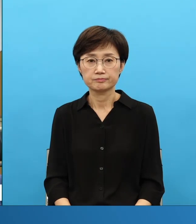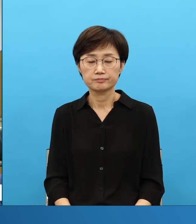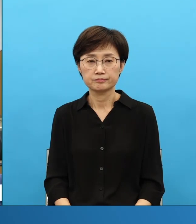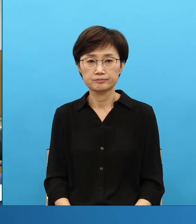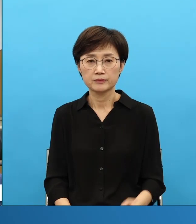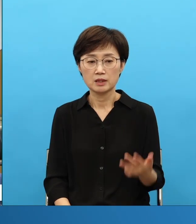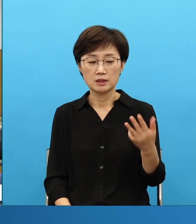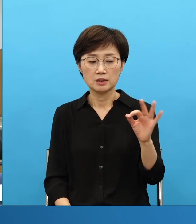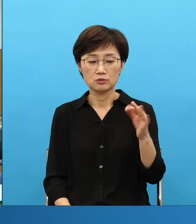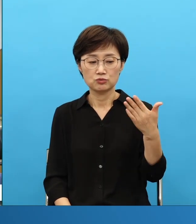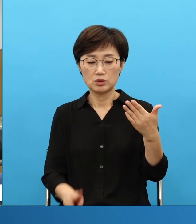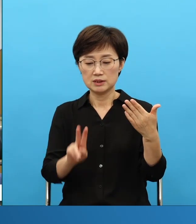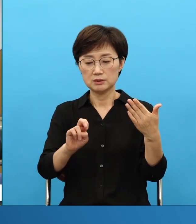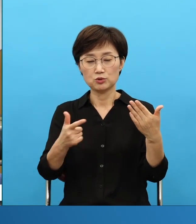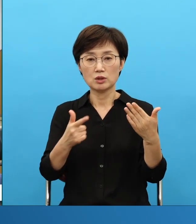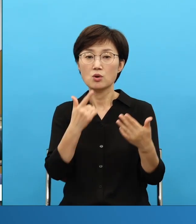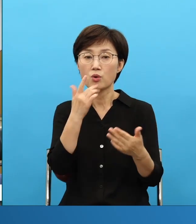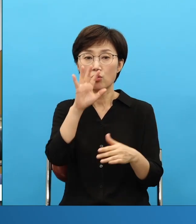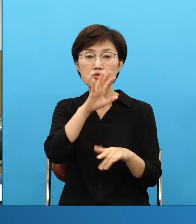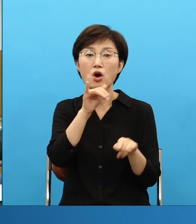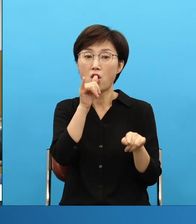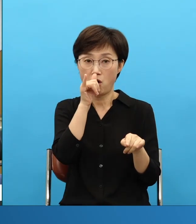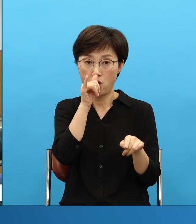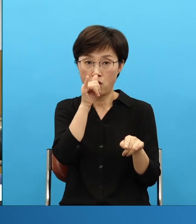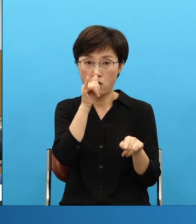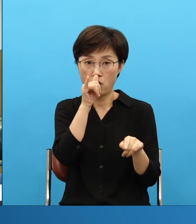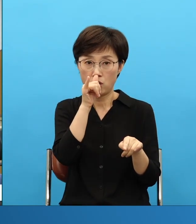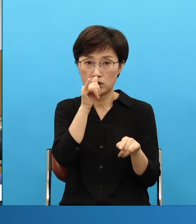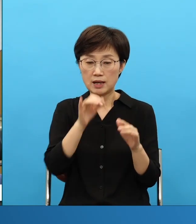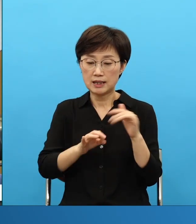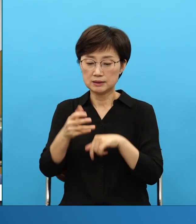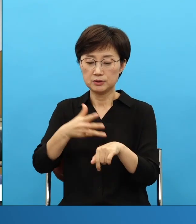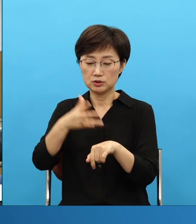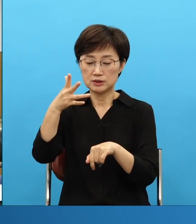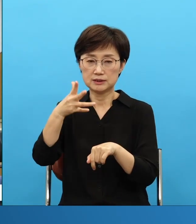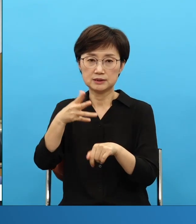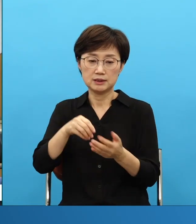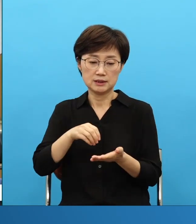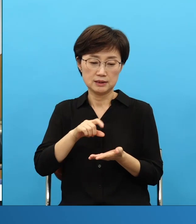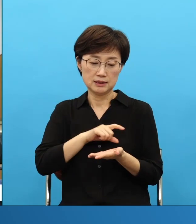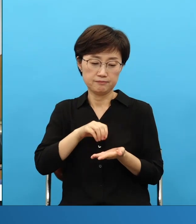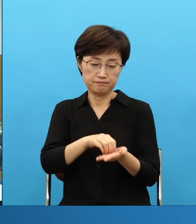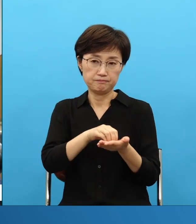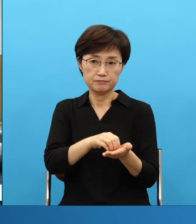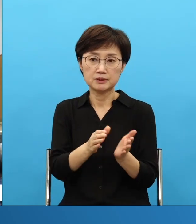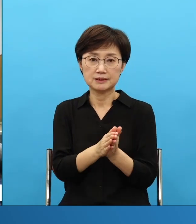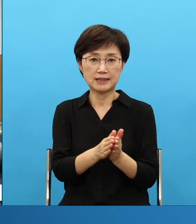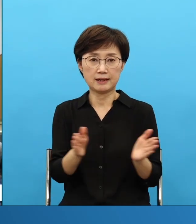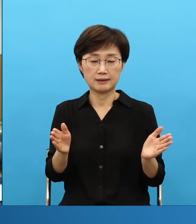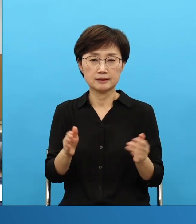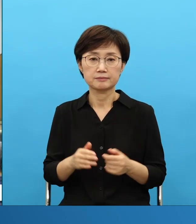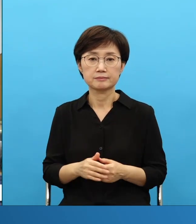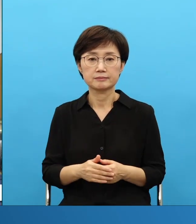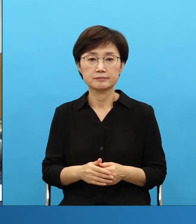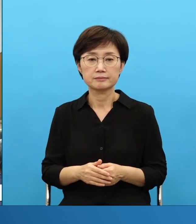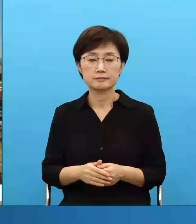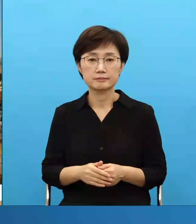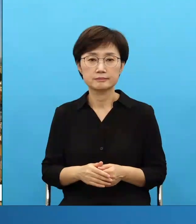26일 열리는 9월 237 화요제자 훈련은 오전 8시부터 이동 2층에서 등록이 시작됩니다.